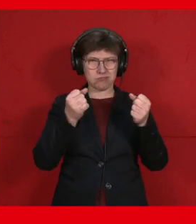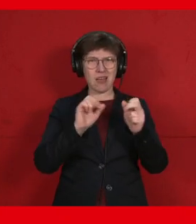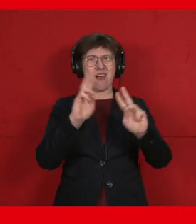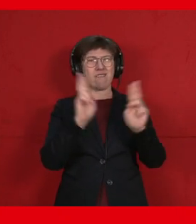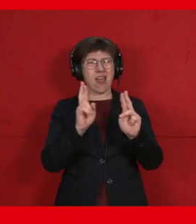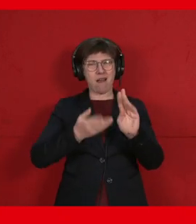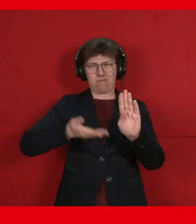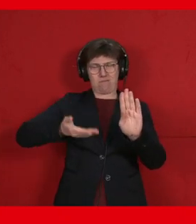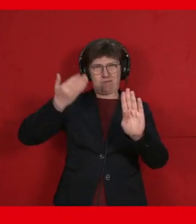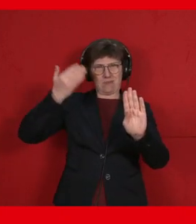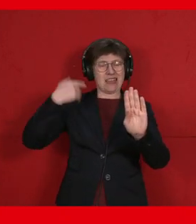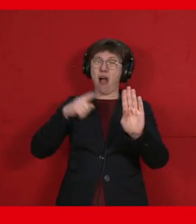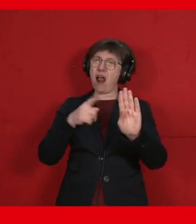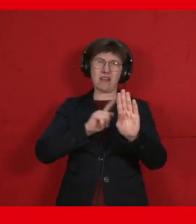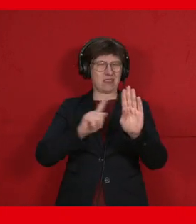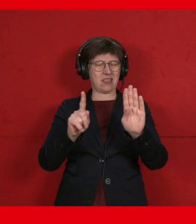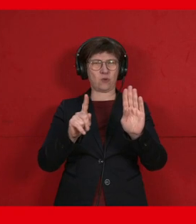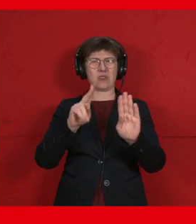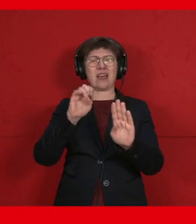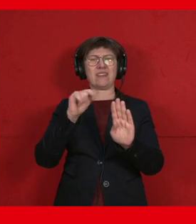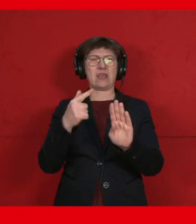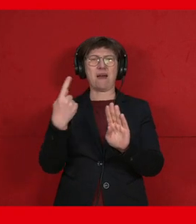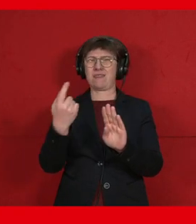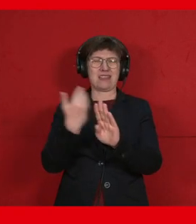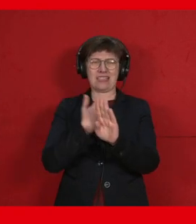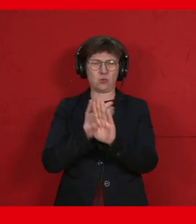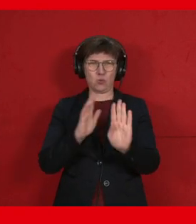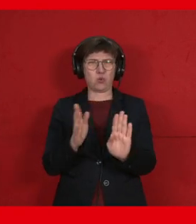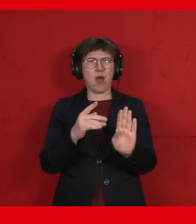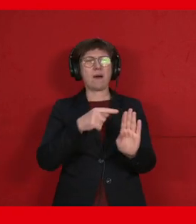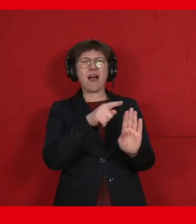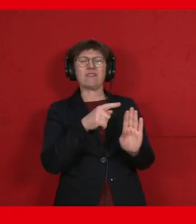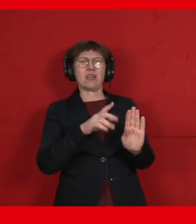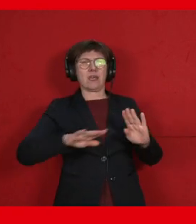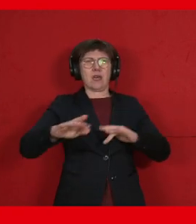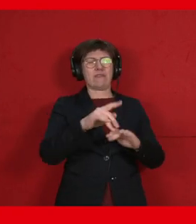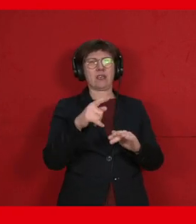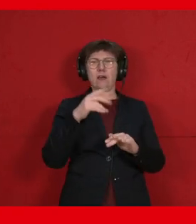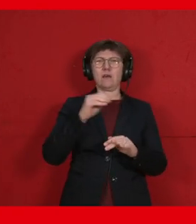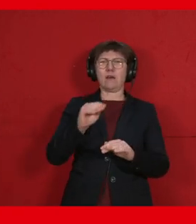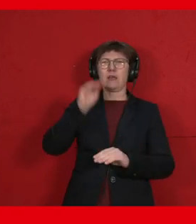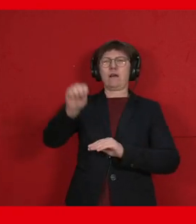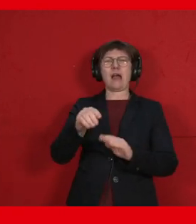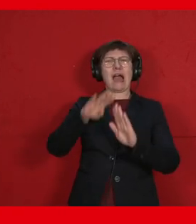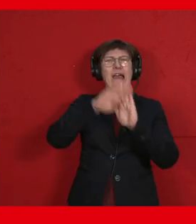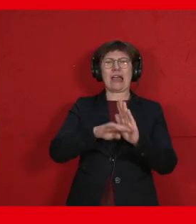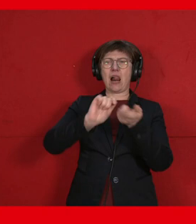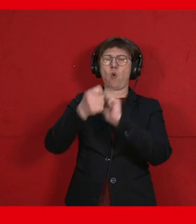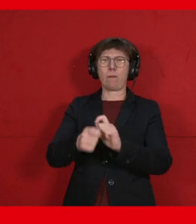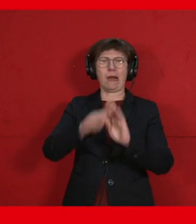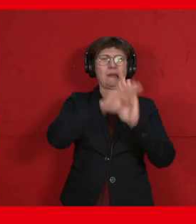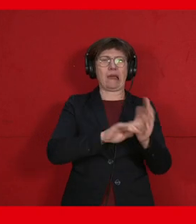in den vergangenen Jahren, sind nicht alle, Kai Niebert, du mit Sicherheit nicht, aber die vom Spielfeldrand aus ständig die Spielregeln geändert